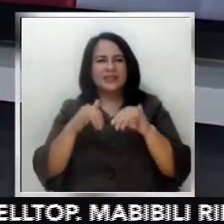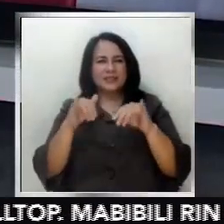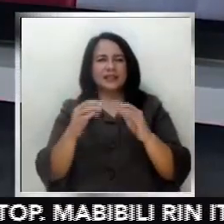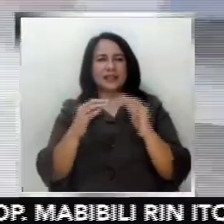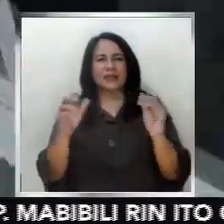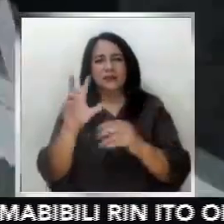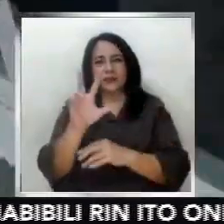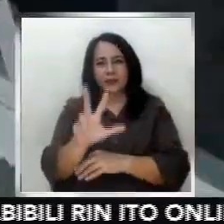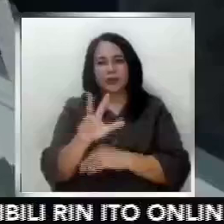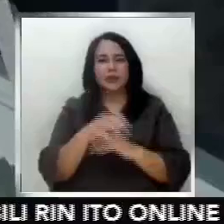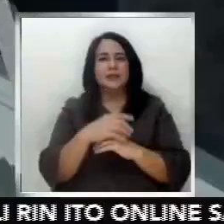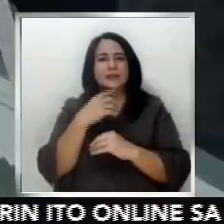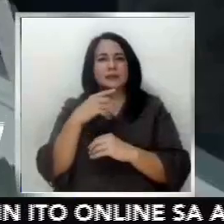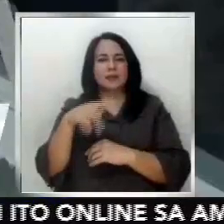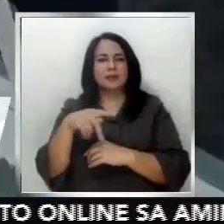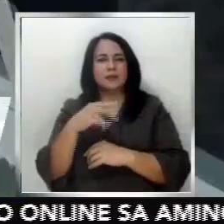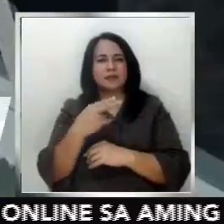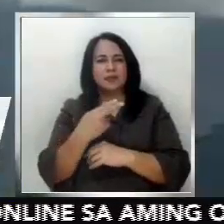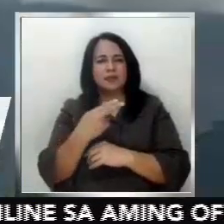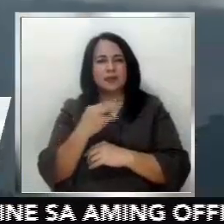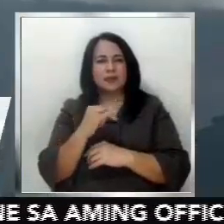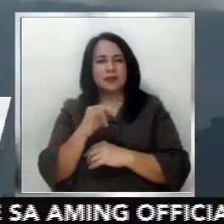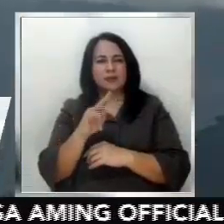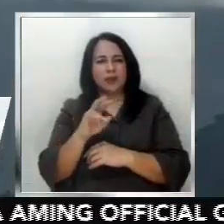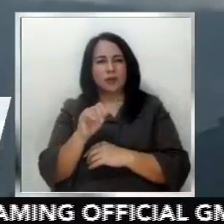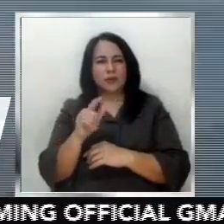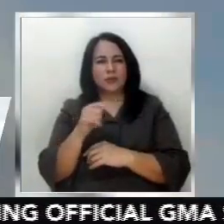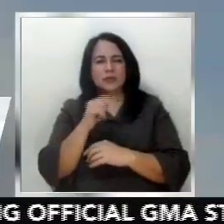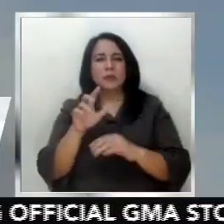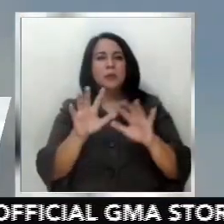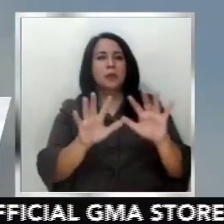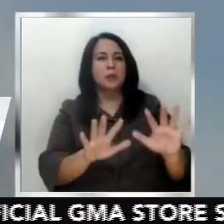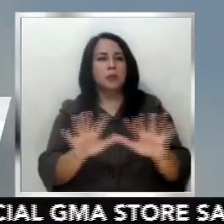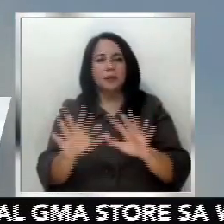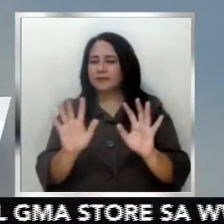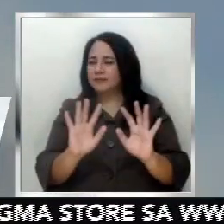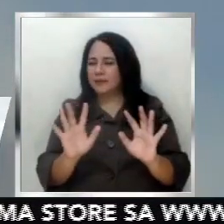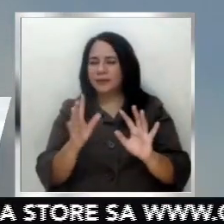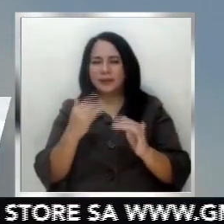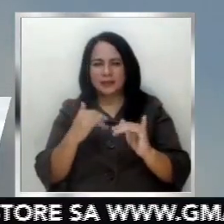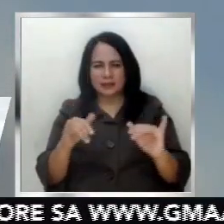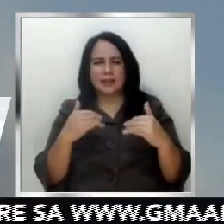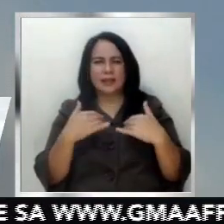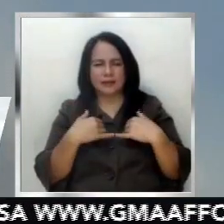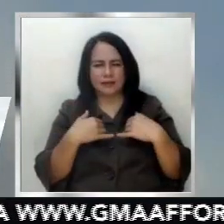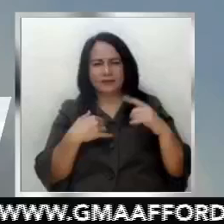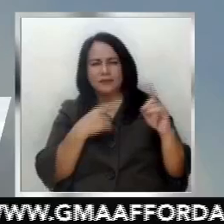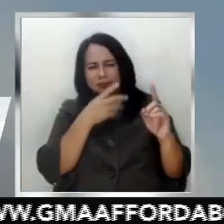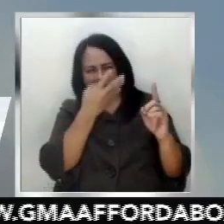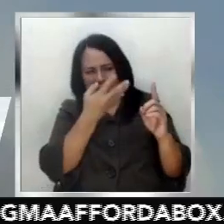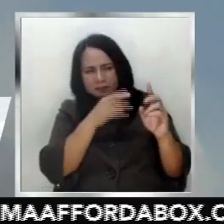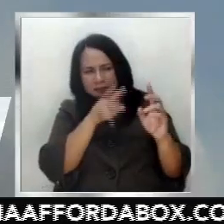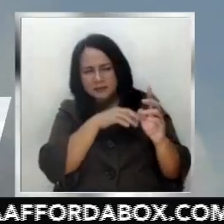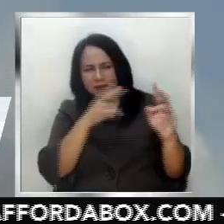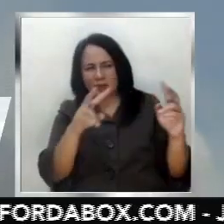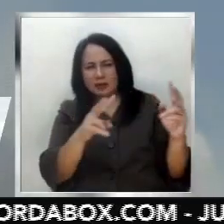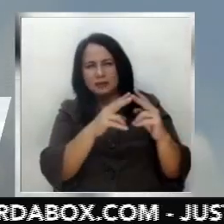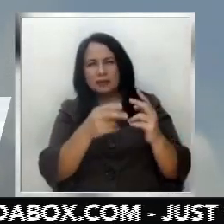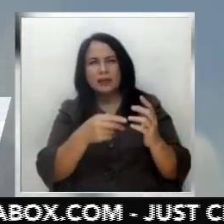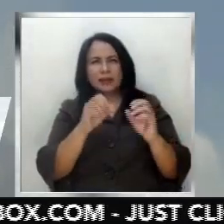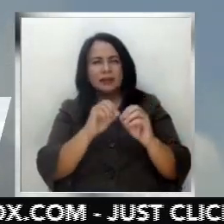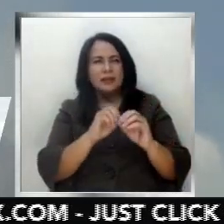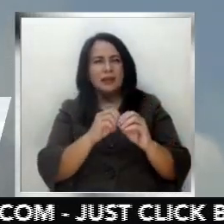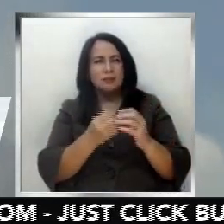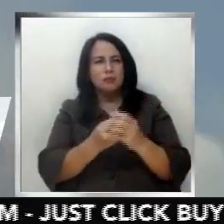ayon sa fvox hindi dapat magpakampante dahil Namamaga pa ito at mataas pa ang lebel ng ibinubugang